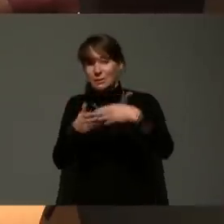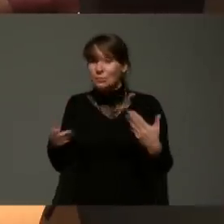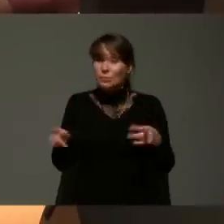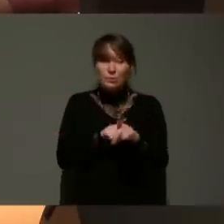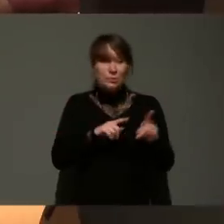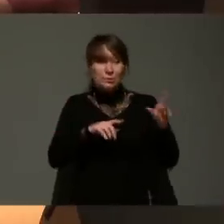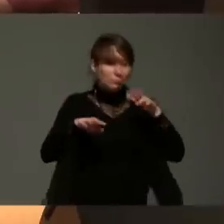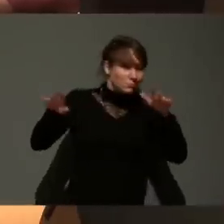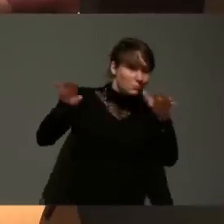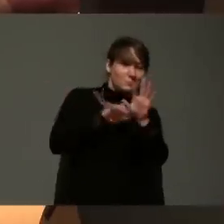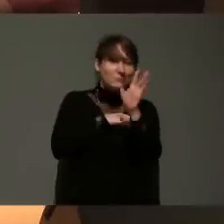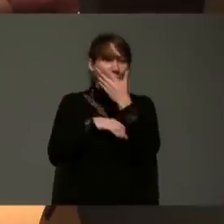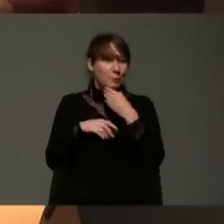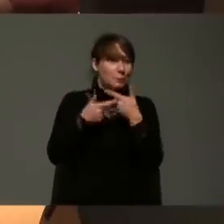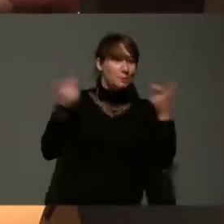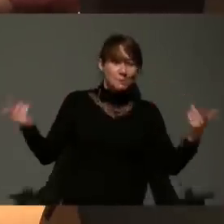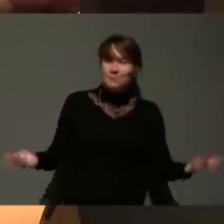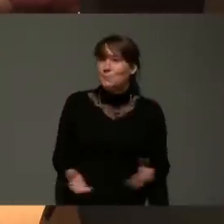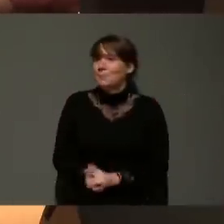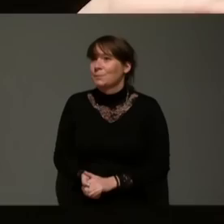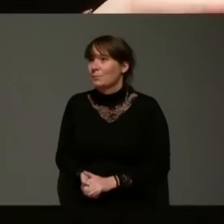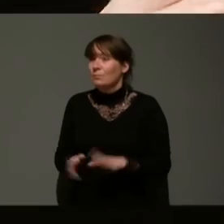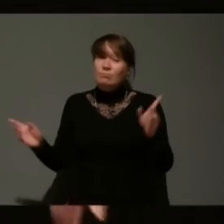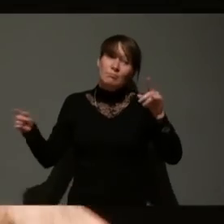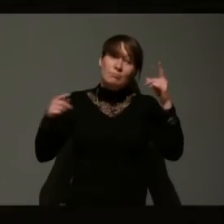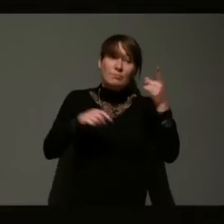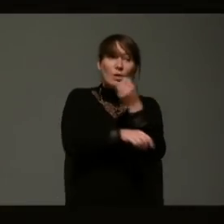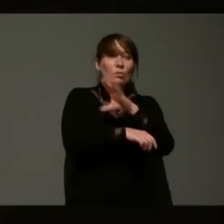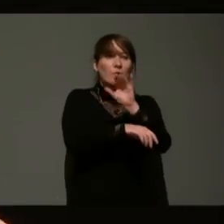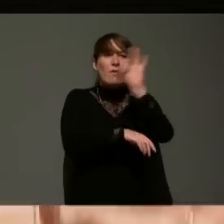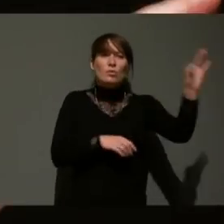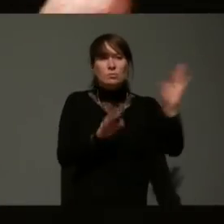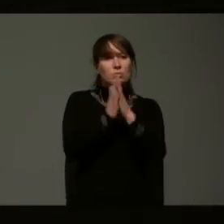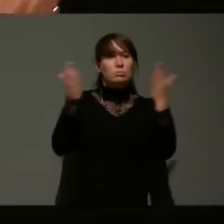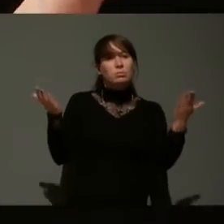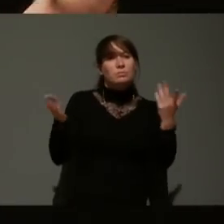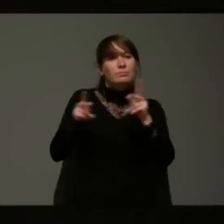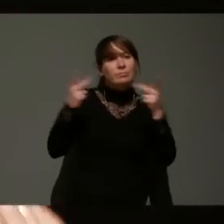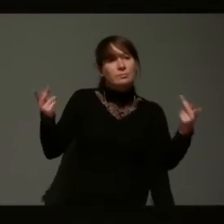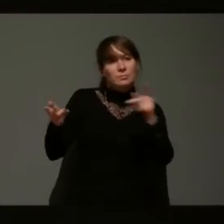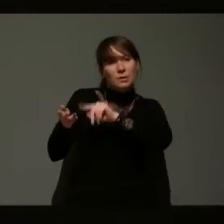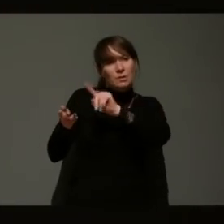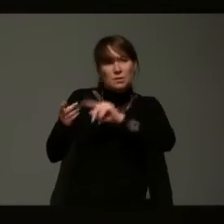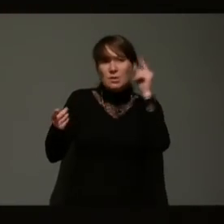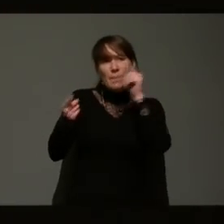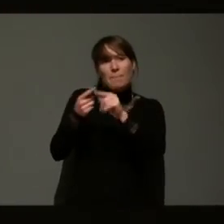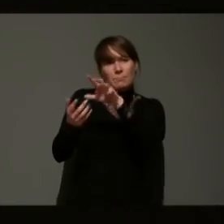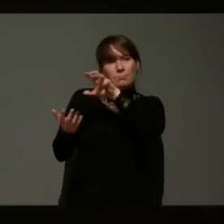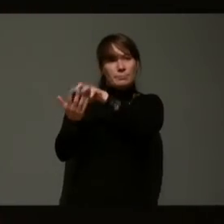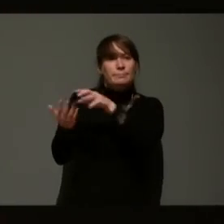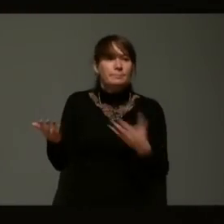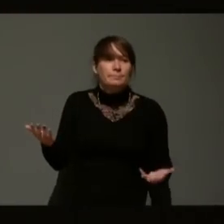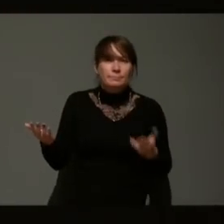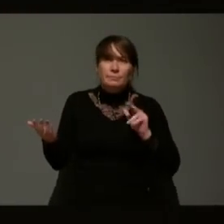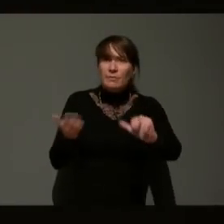belles choses à s'y passer. Je vous renvoie vers le supplément Ouest France qui est paru à ce sujet, et puis il va y avoir certainement beaucoup d'informations